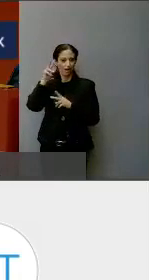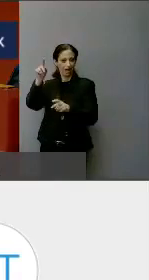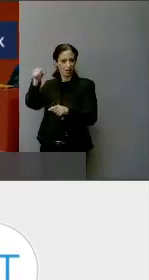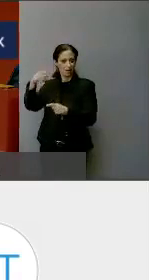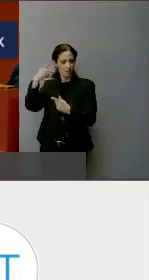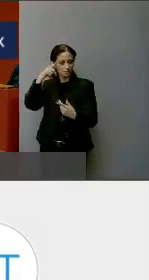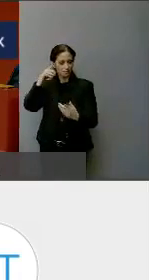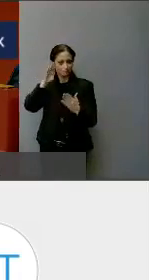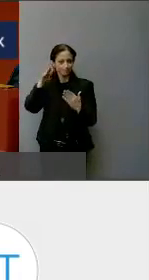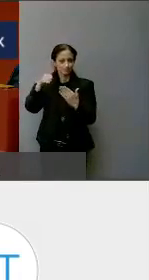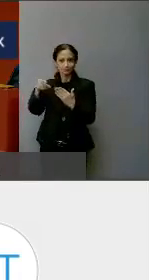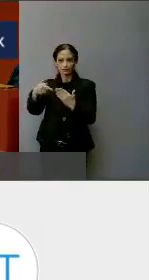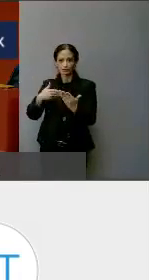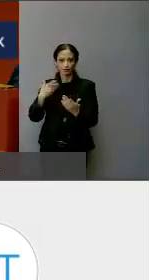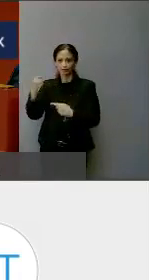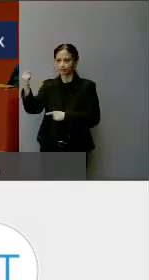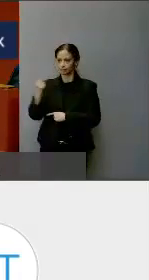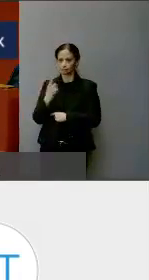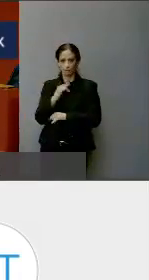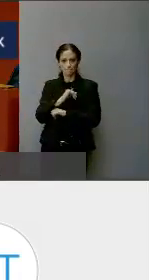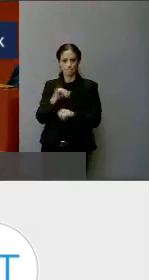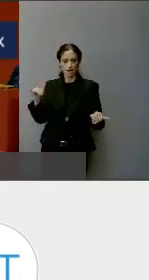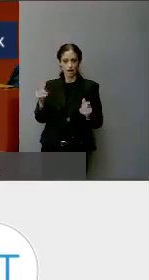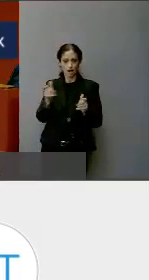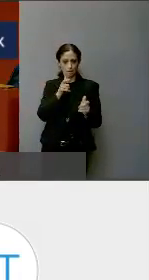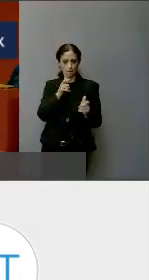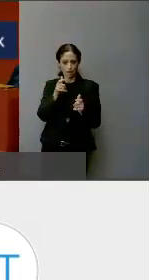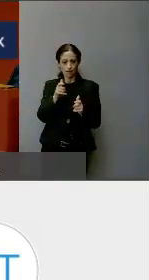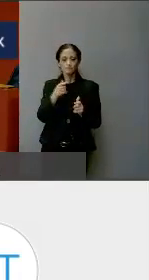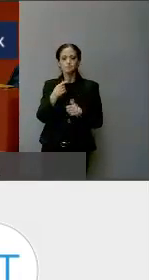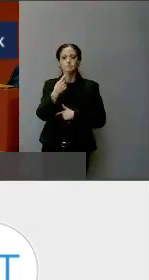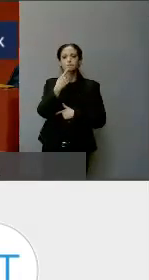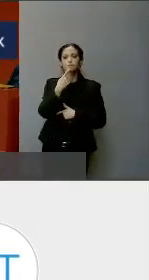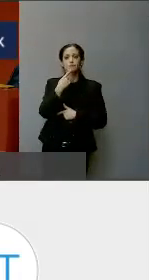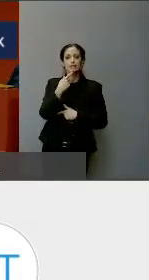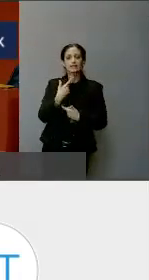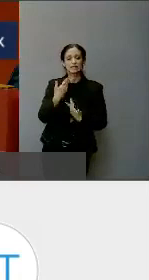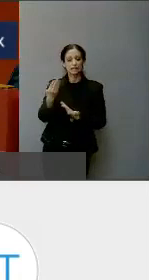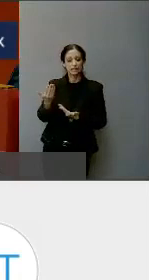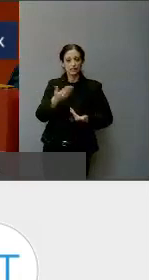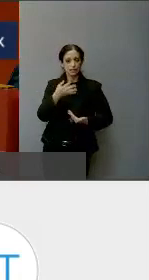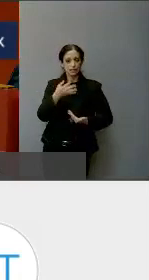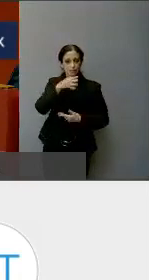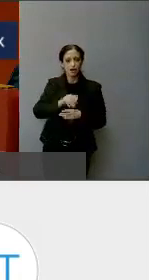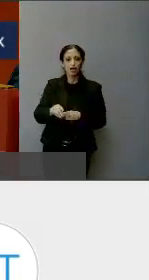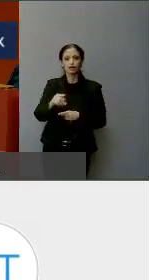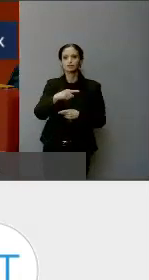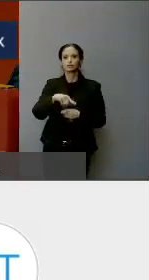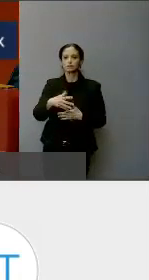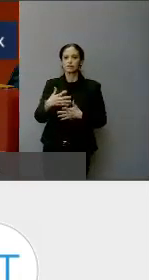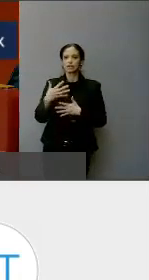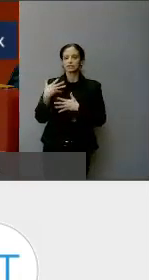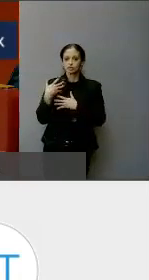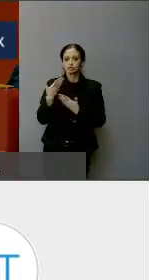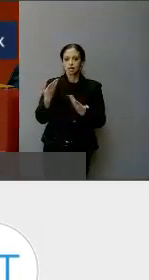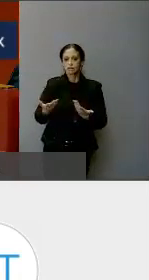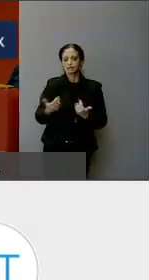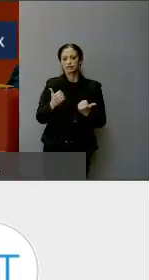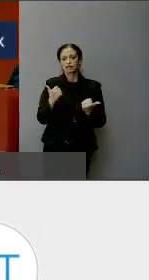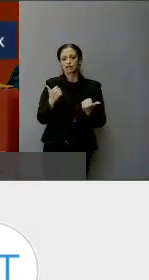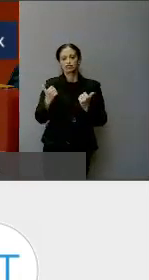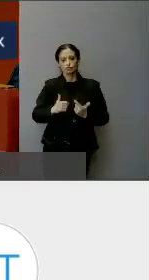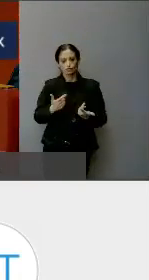si è mai presentato in commissione gli auditi hanno tutti dimostrato un grande senso di responsabilità di civiltà